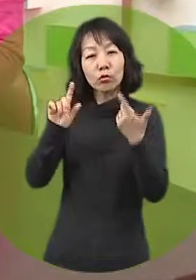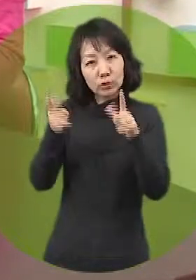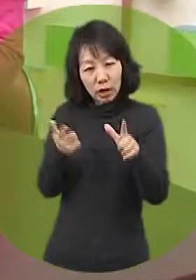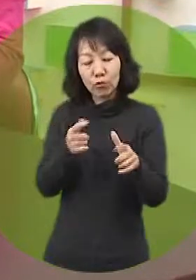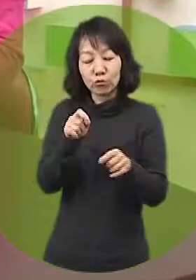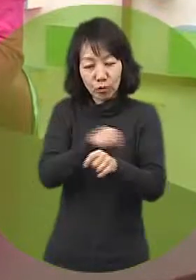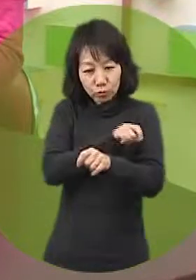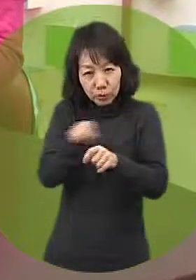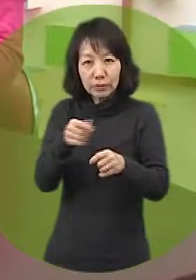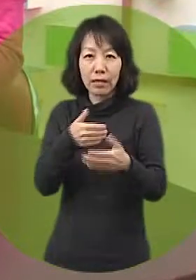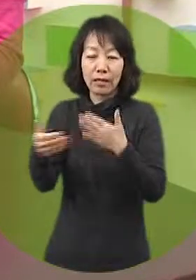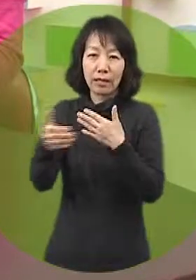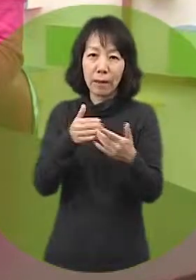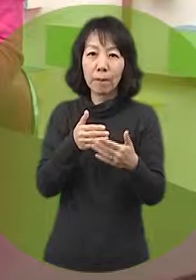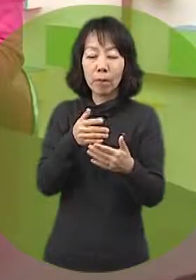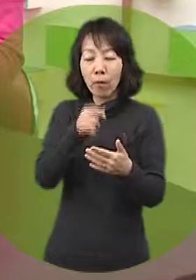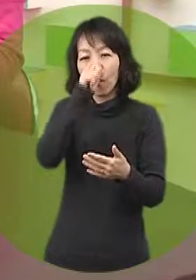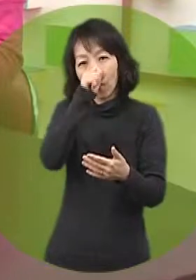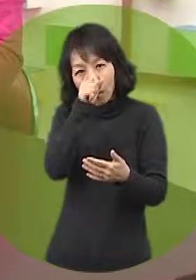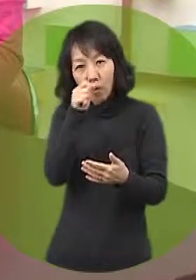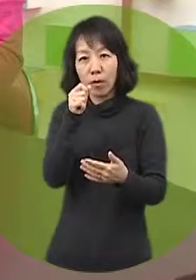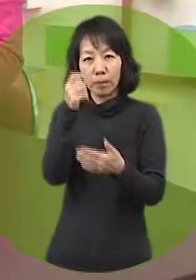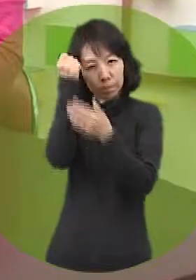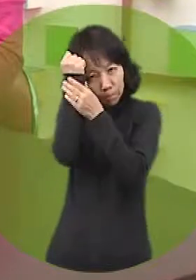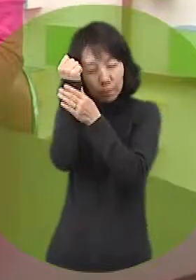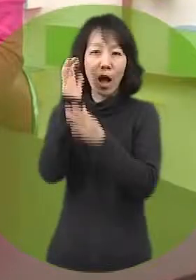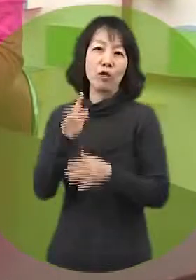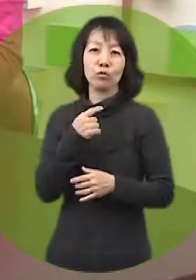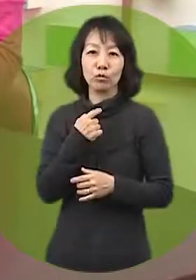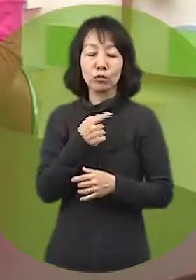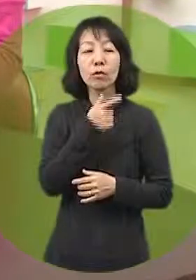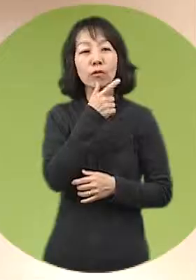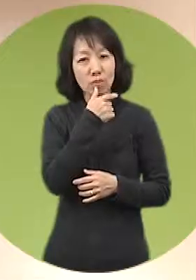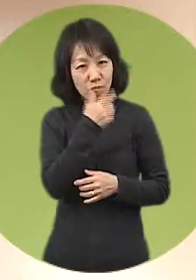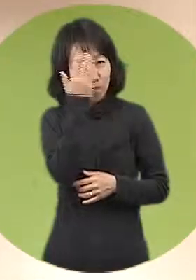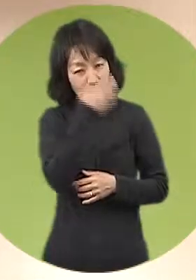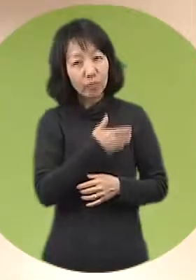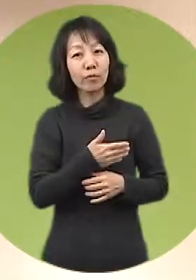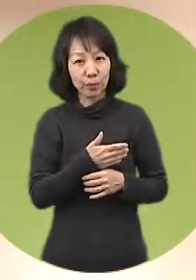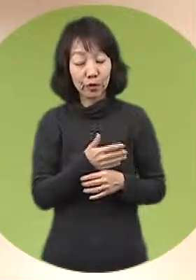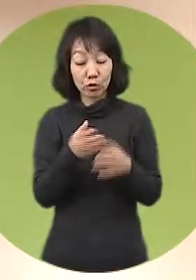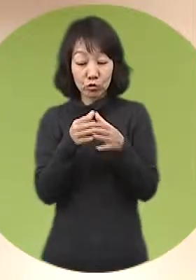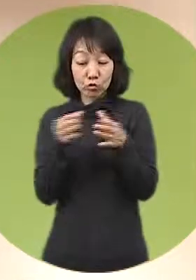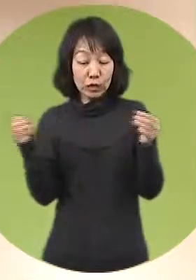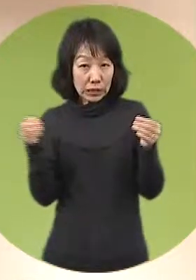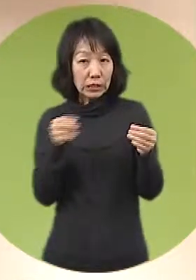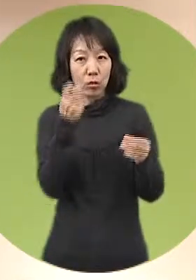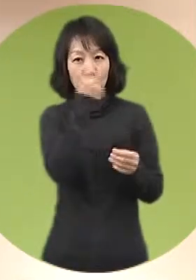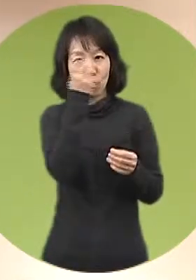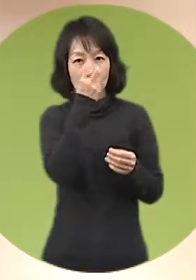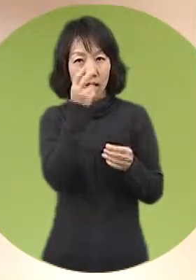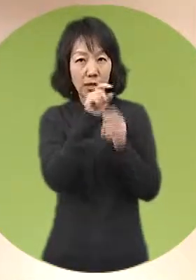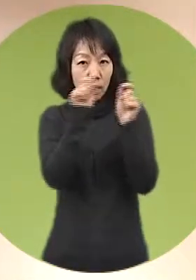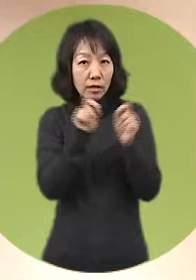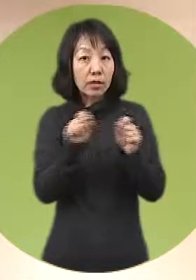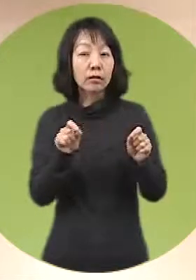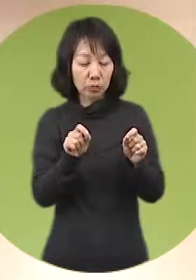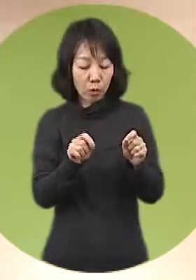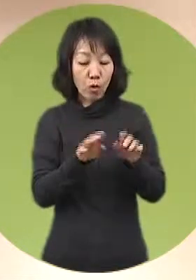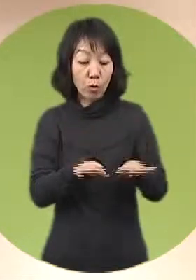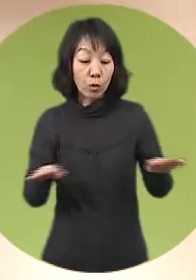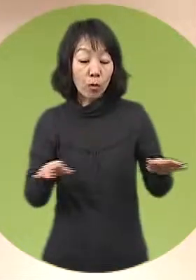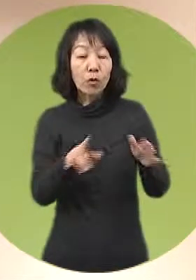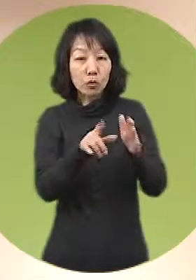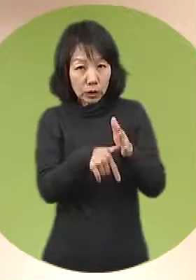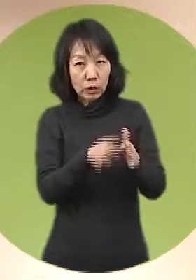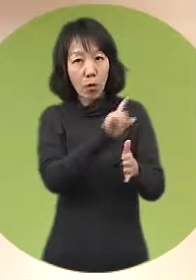な体験ができたなという印象が残っています。 そうですね、国が行った調査によりますと、子どもの頃の